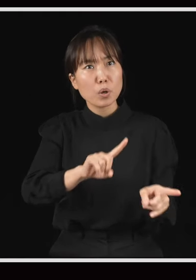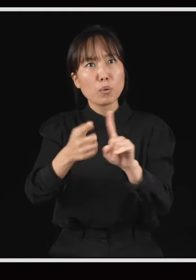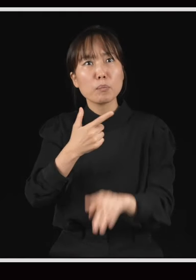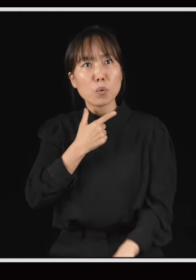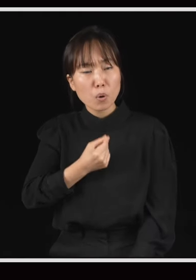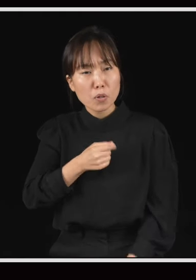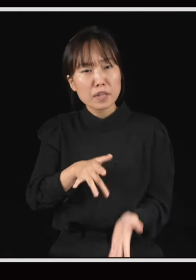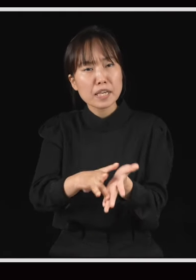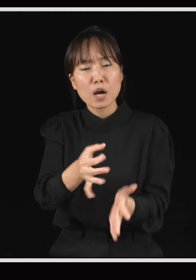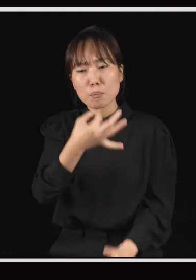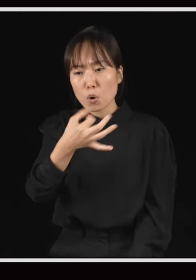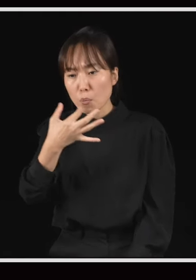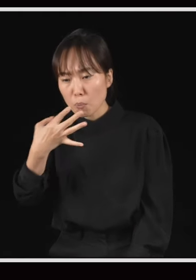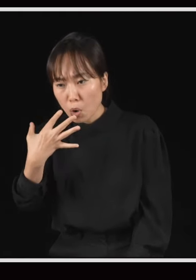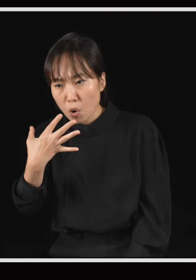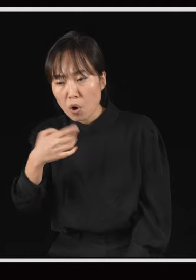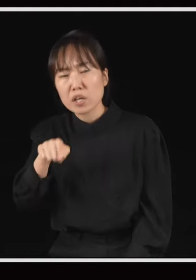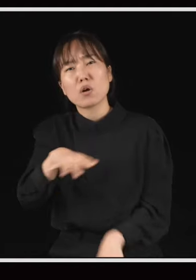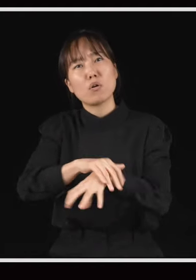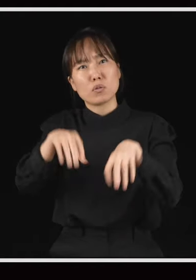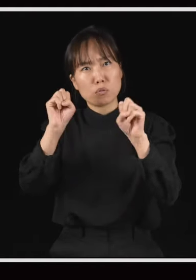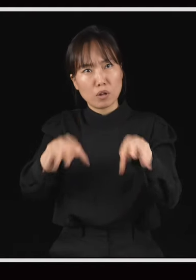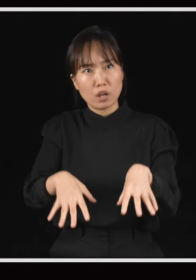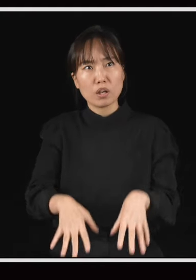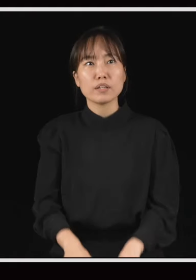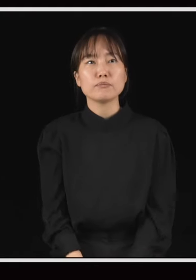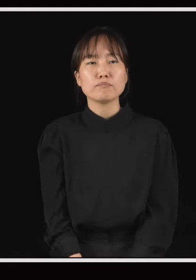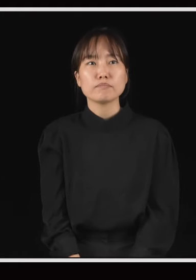이걸로 해소를 하려고 하시는 경우가 많아요. 근데 안 돼요.